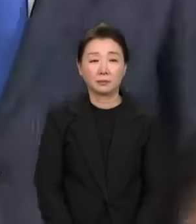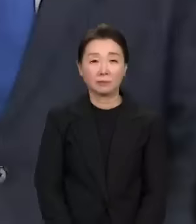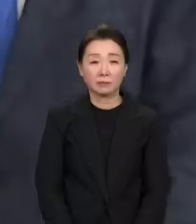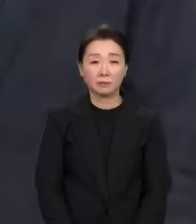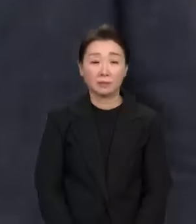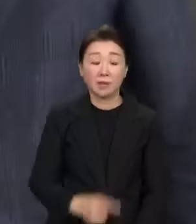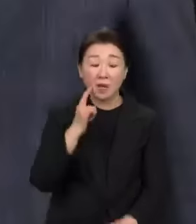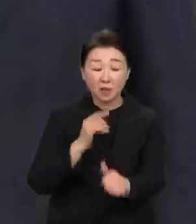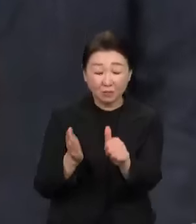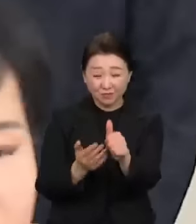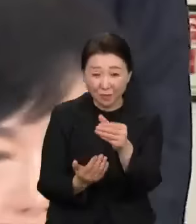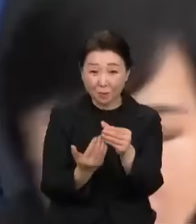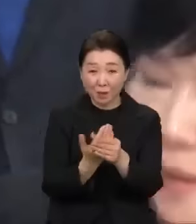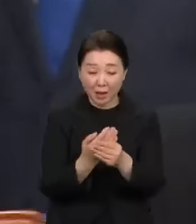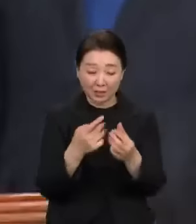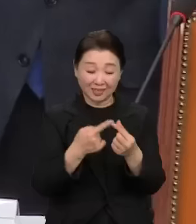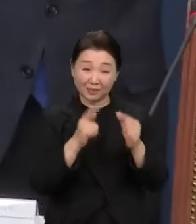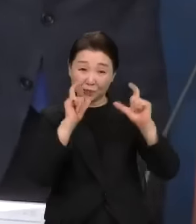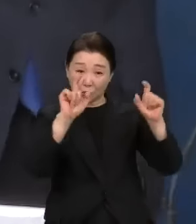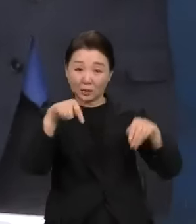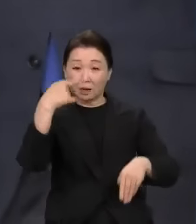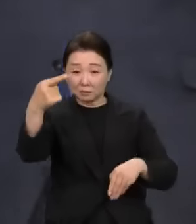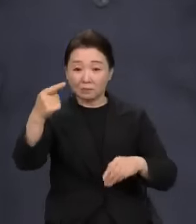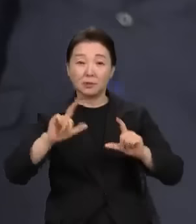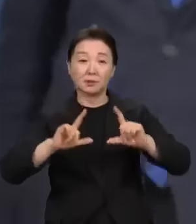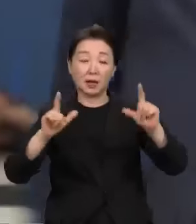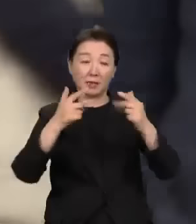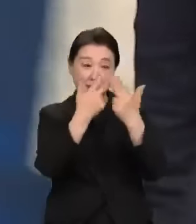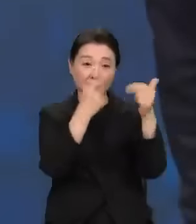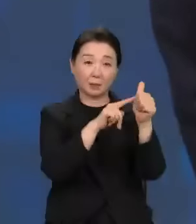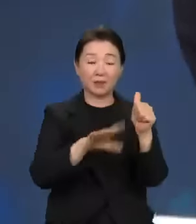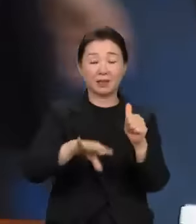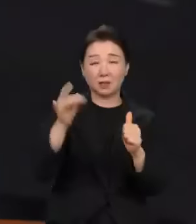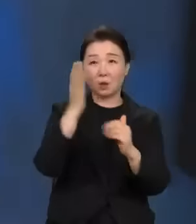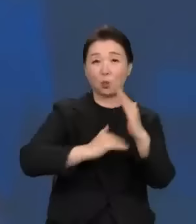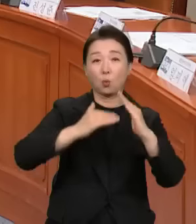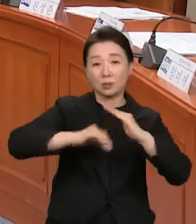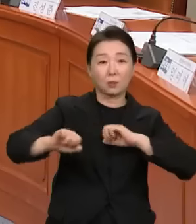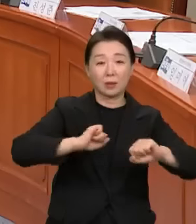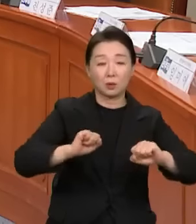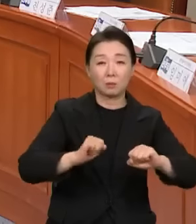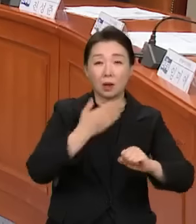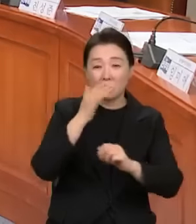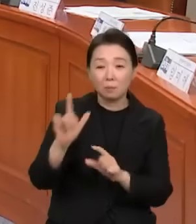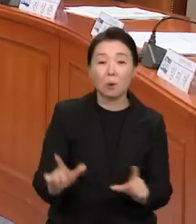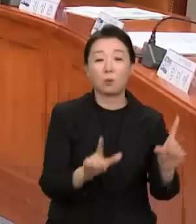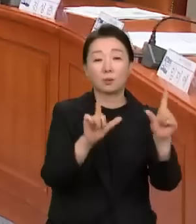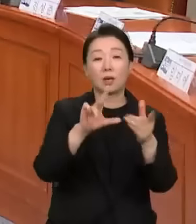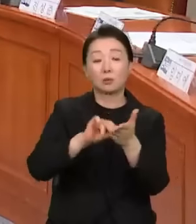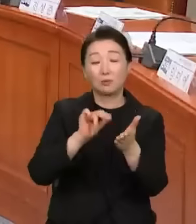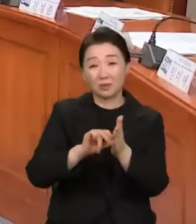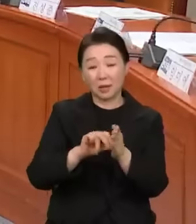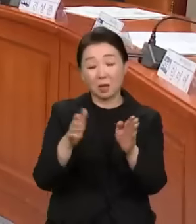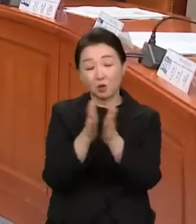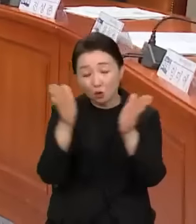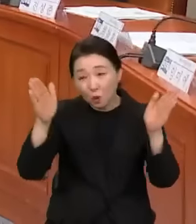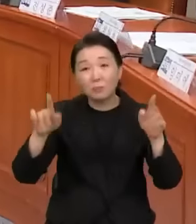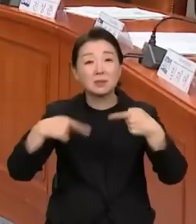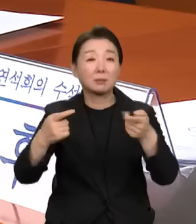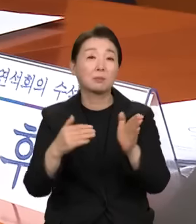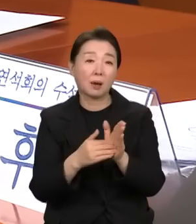위증 교사 사건 1심 선고 다음 날 이재명 민주당 대표의 첫 공식 일정은 민생 연석회의 출범식 참석이었습니다.